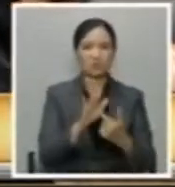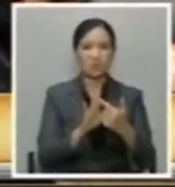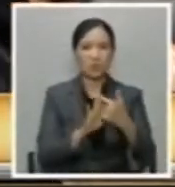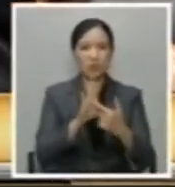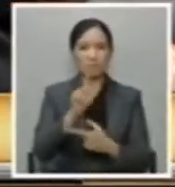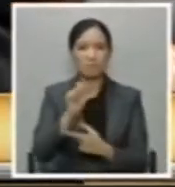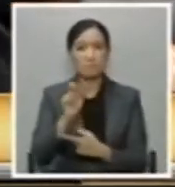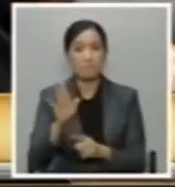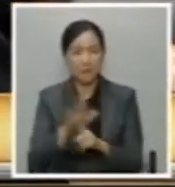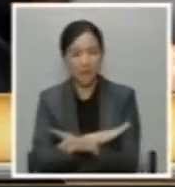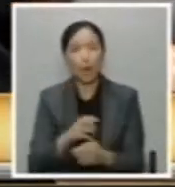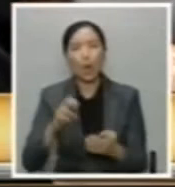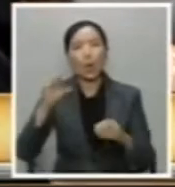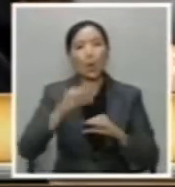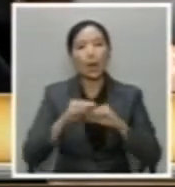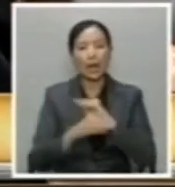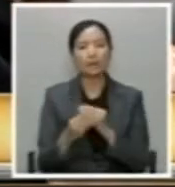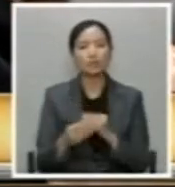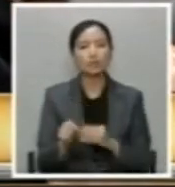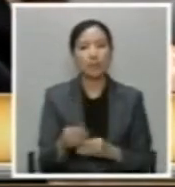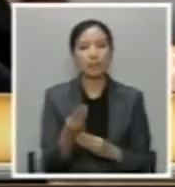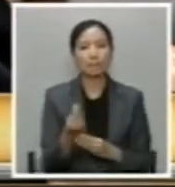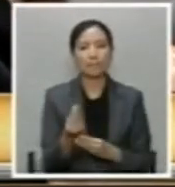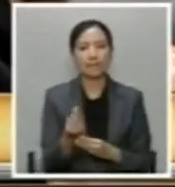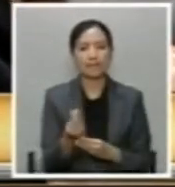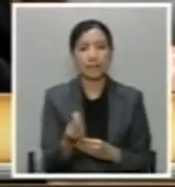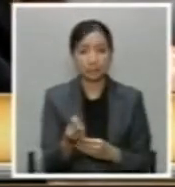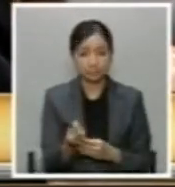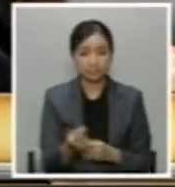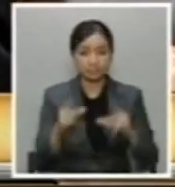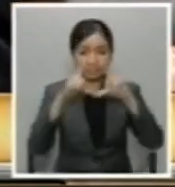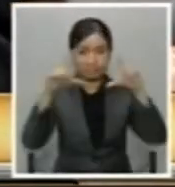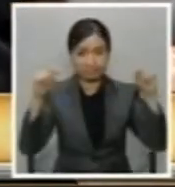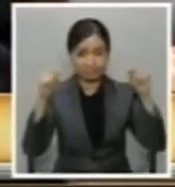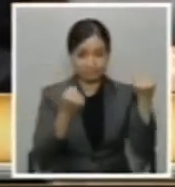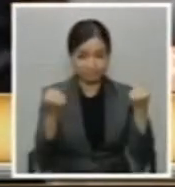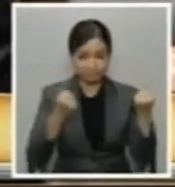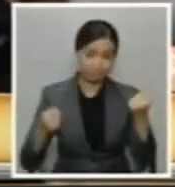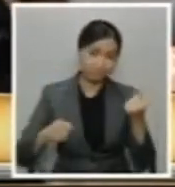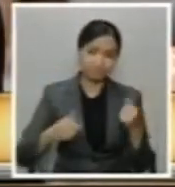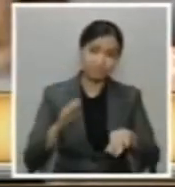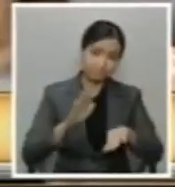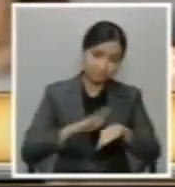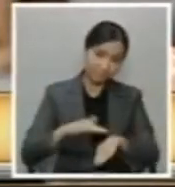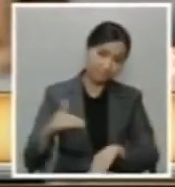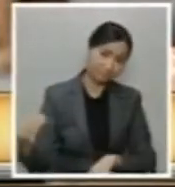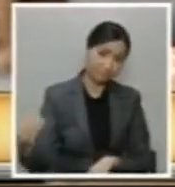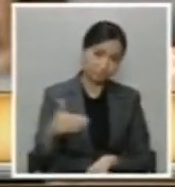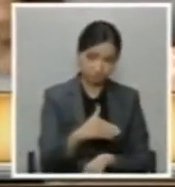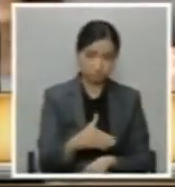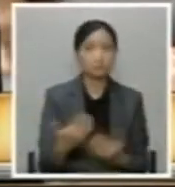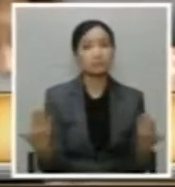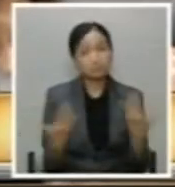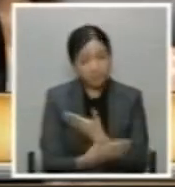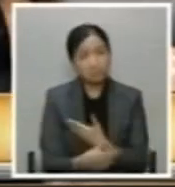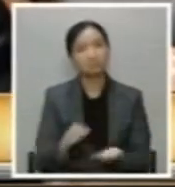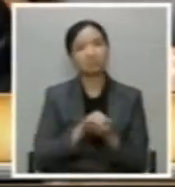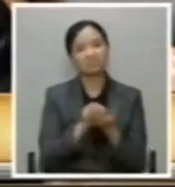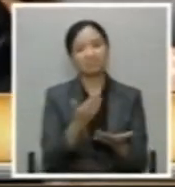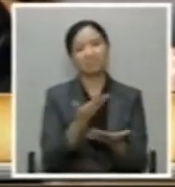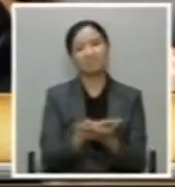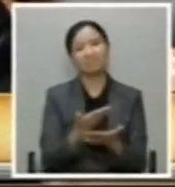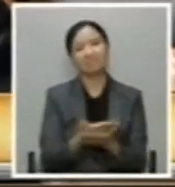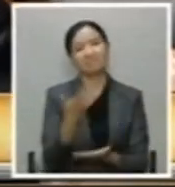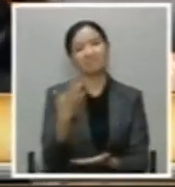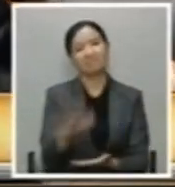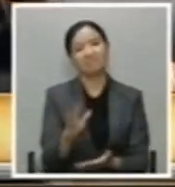ก็คือเริ่มจากการเรียกแท็กซี่ในแอปนะครับกลายมาเป็นผู้ให้บริการทางการเงินคือมันไม่มีกรอบจำกัด